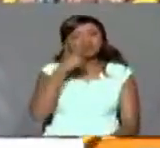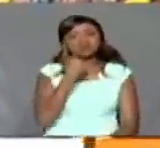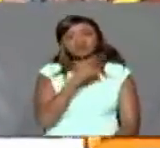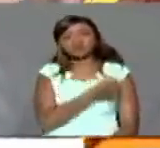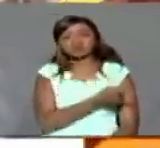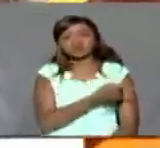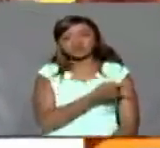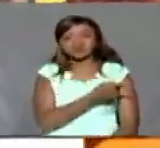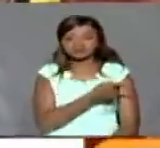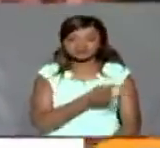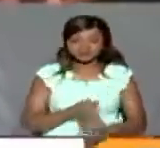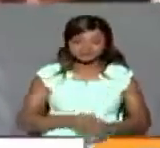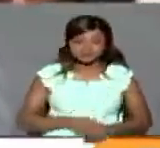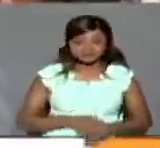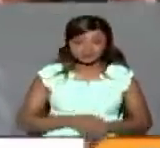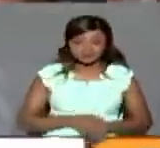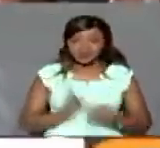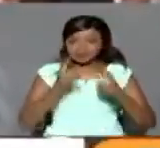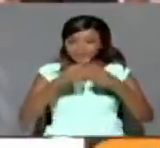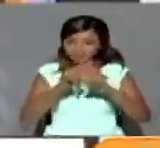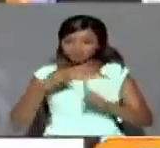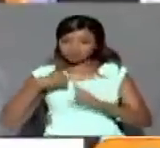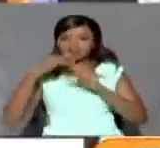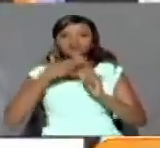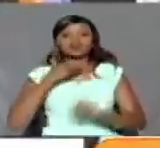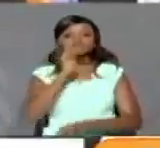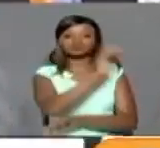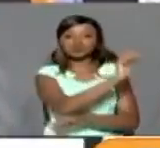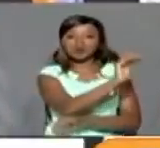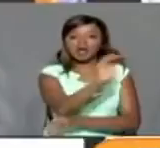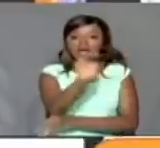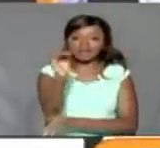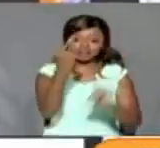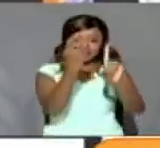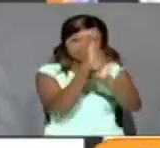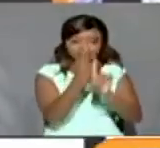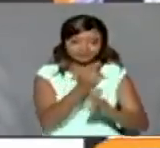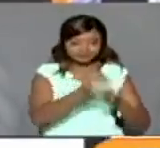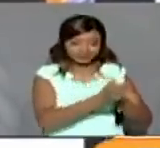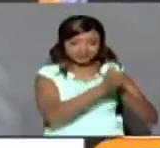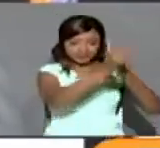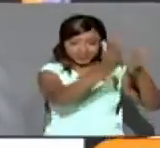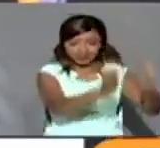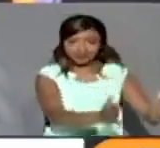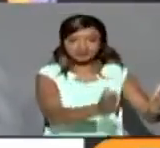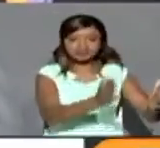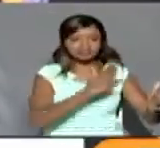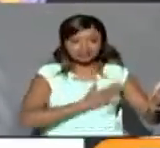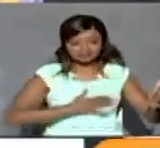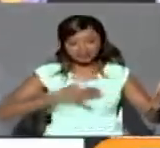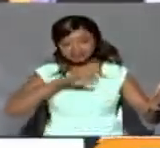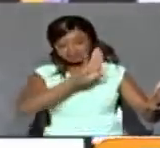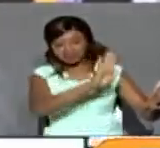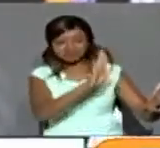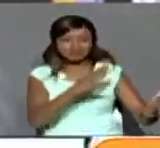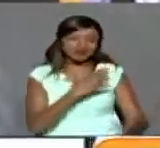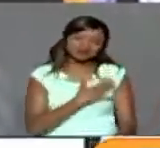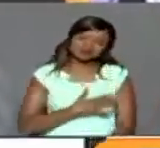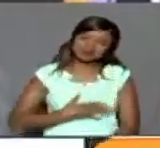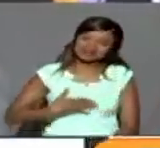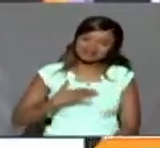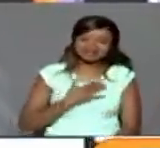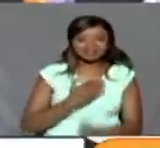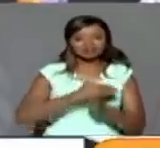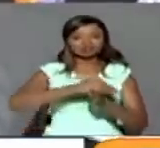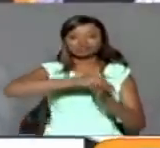na makaribisho ya Raila. Na mimi nataka niwaulize viongozi wawache kuwa ati wao ndio